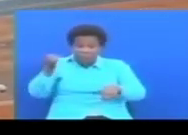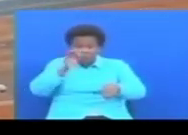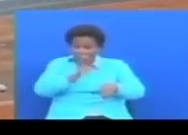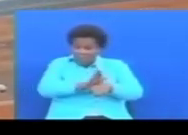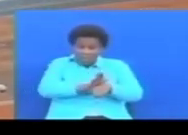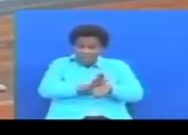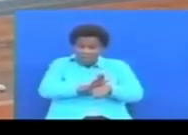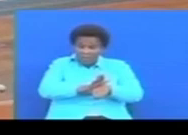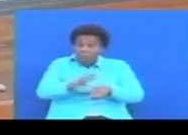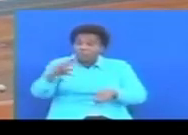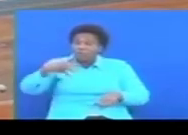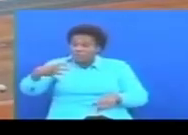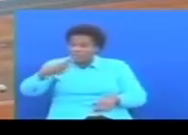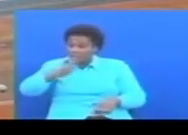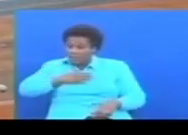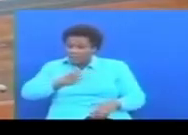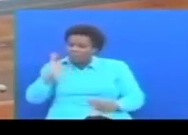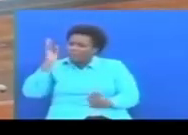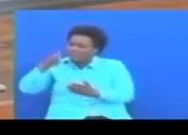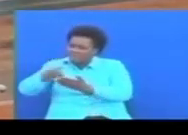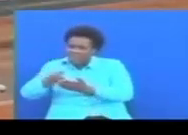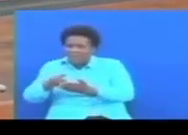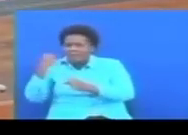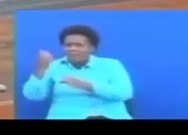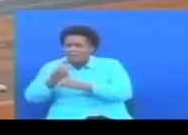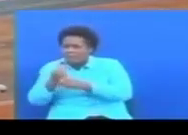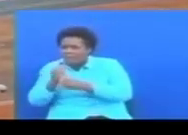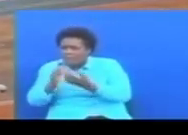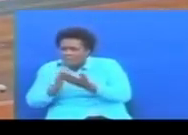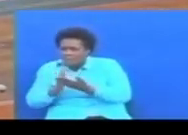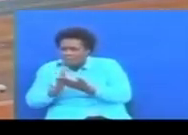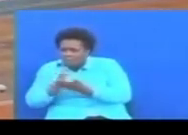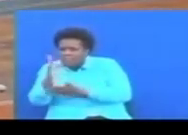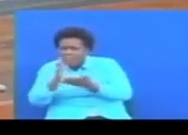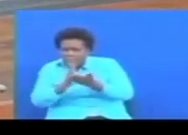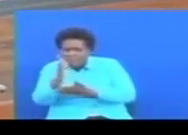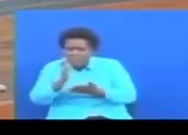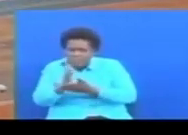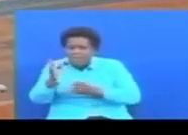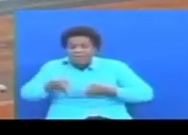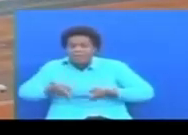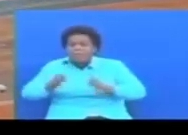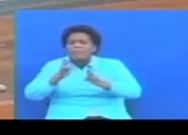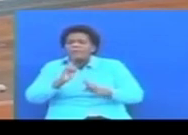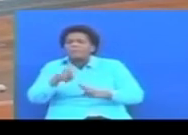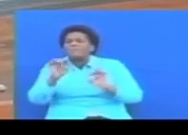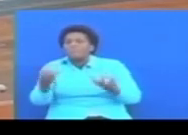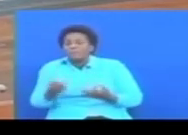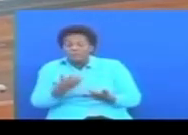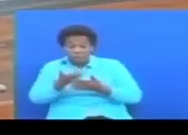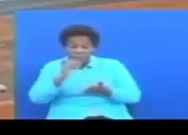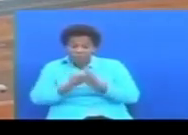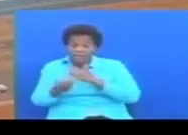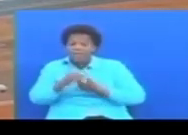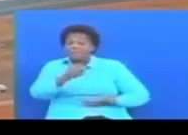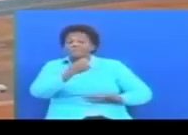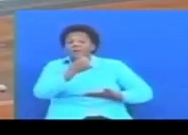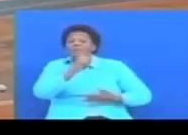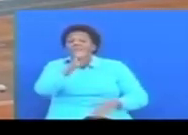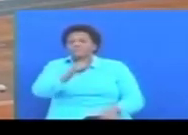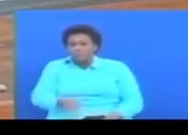mtaalamu mwelekezi anakwenda kufanya mapitio ya barabara hii, kwa sababu uko uelekeo sasa wa kupata fedha kuijenga barabara hii